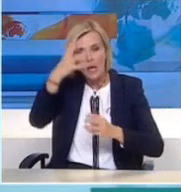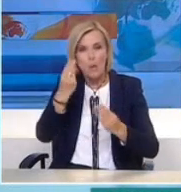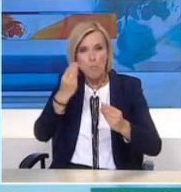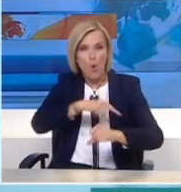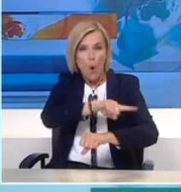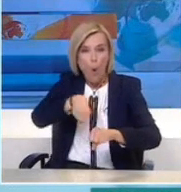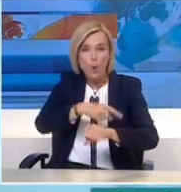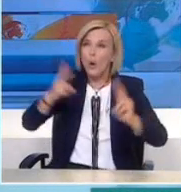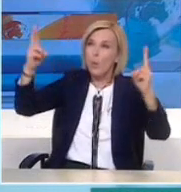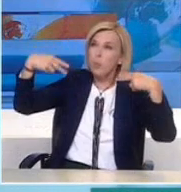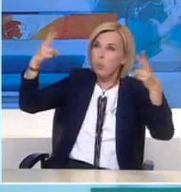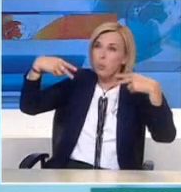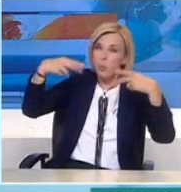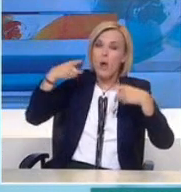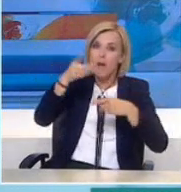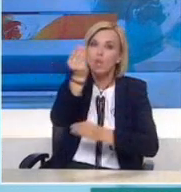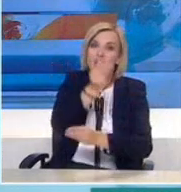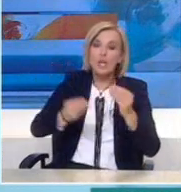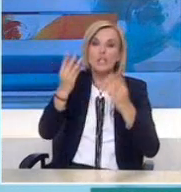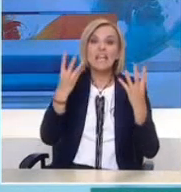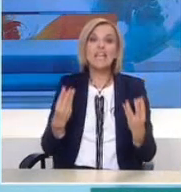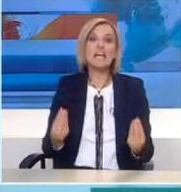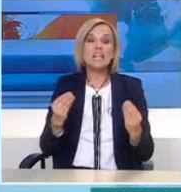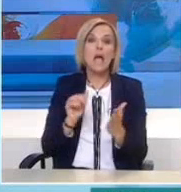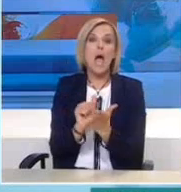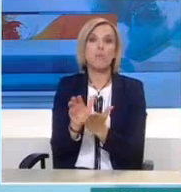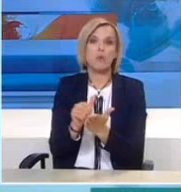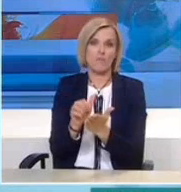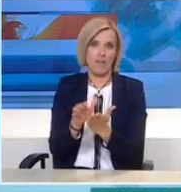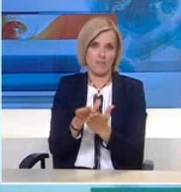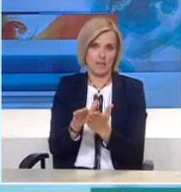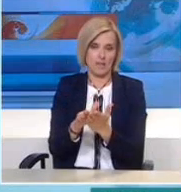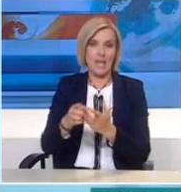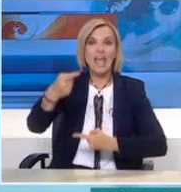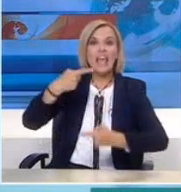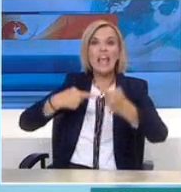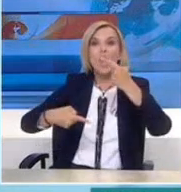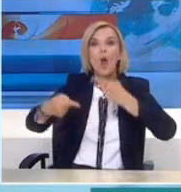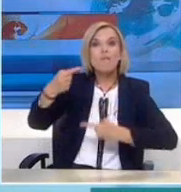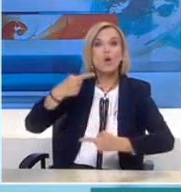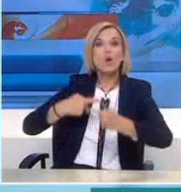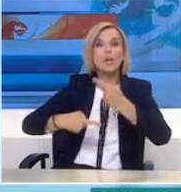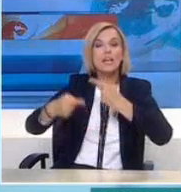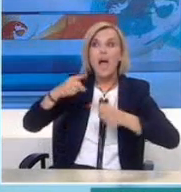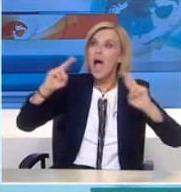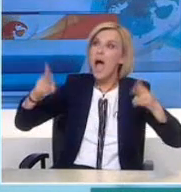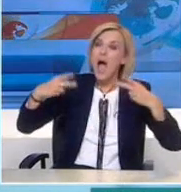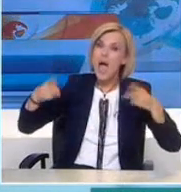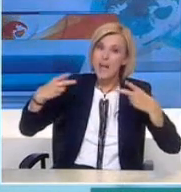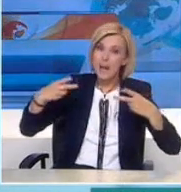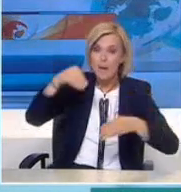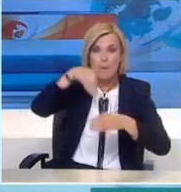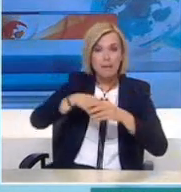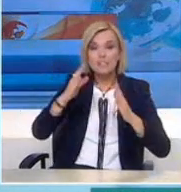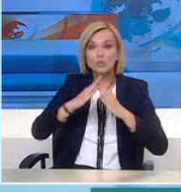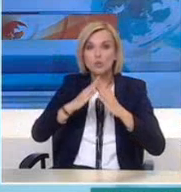είναι ένα σημαντικό μέτρο από αυτή την εγκύκλιο, η πλήρης αποφυγή της ανακυκλοφορίας του αέρα, για τις μονάδες οικιακού τύπου, τα air condition που